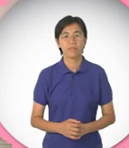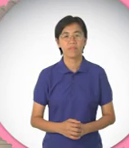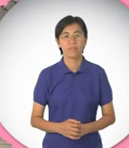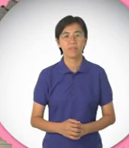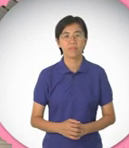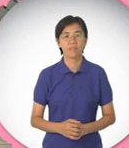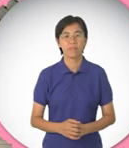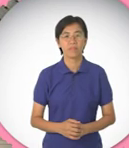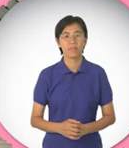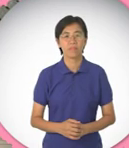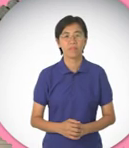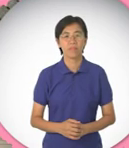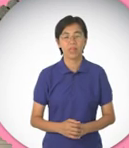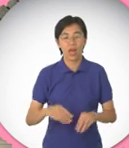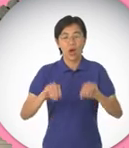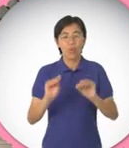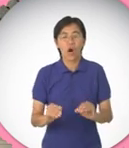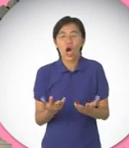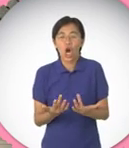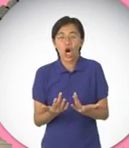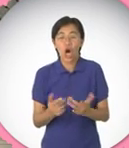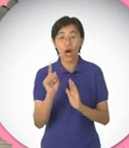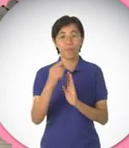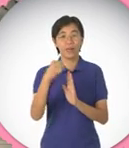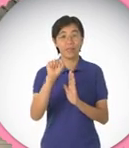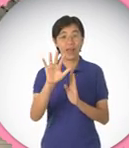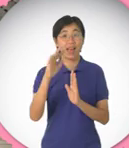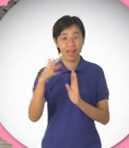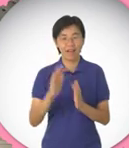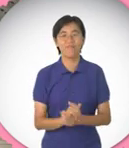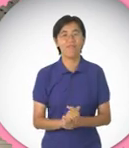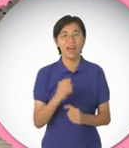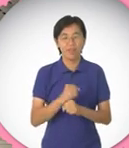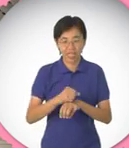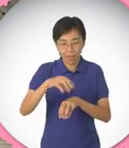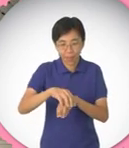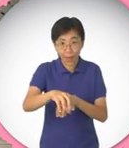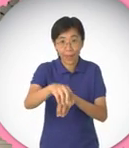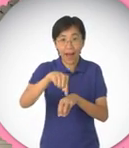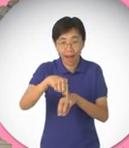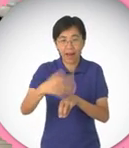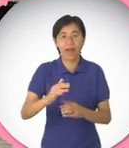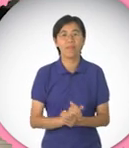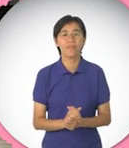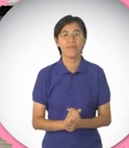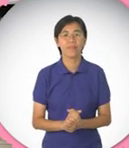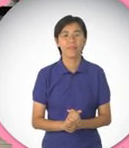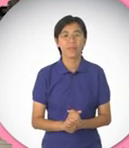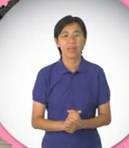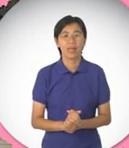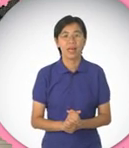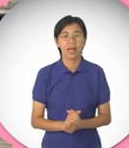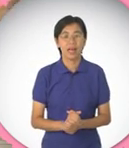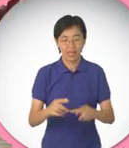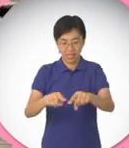นี่คือเราหมักไว้15นาที 15นาทีแล้วนะคะคราวนี้เราก็จะมาขึ้นรูปกันที่ก่อนที่จะขึ้นรูปเนี่ยเราเตรียมพิมพ์ก่อน ได้เลยครับ นะคะก็พิมพ์นี้เดี๋ยวเราทา